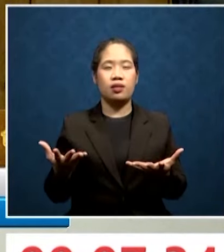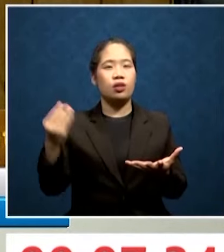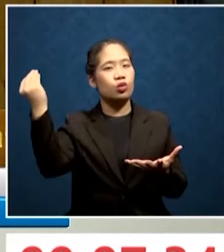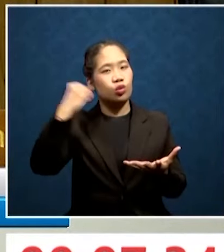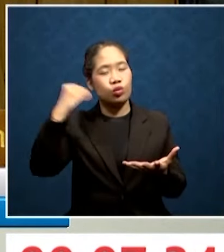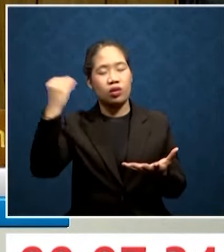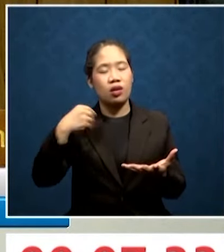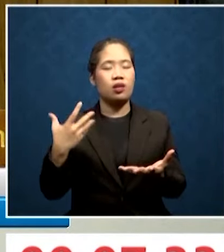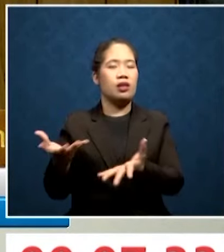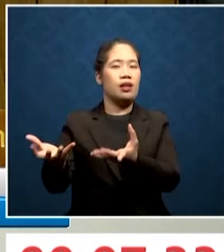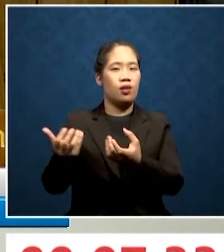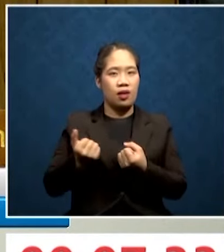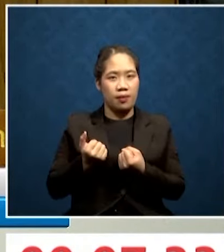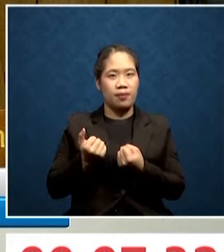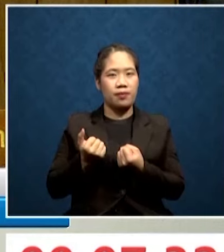ราได้รับ